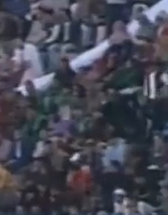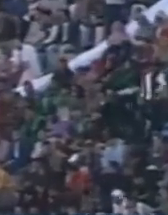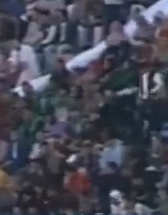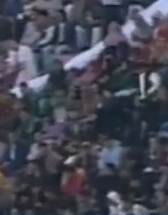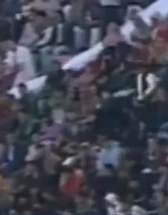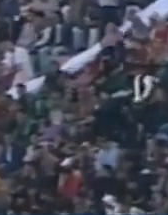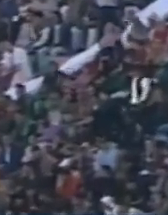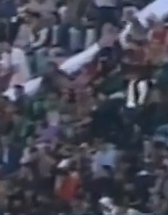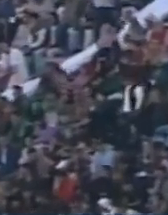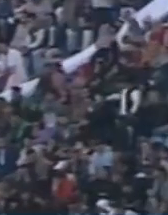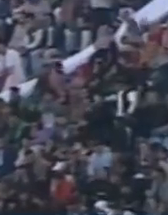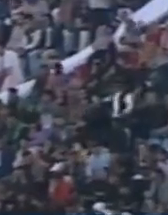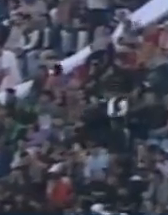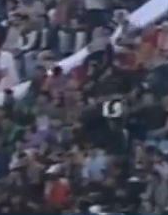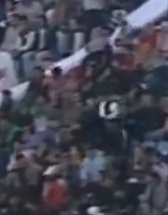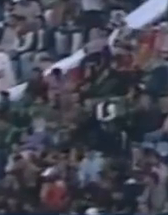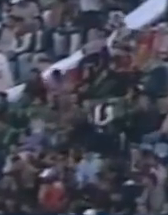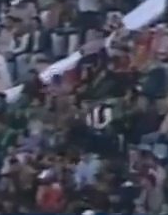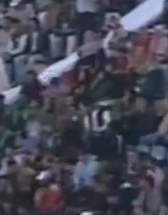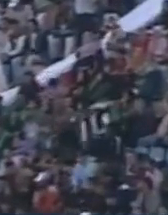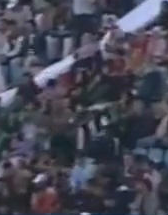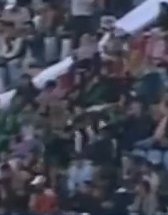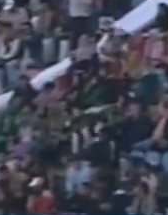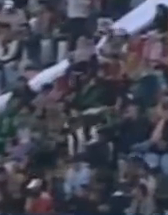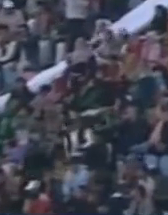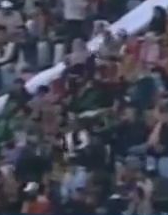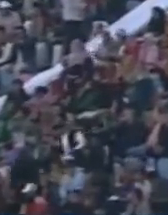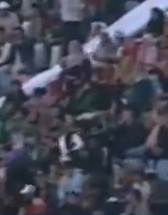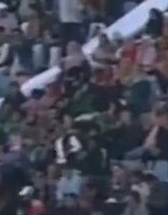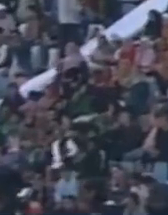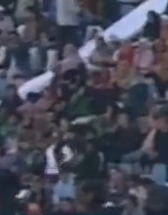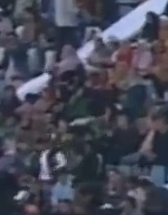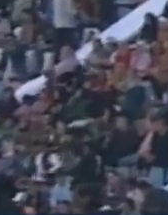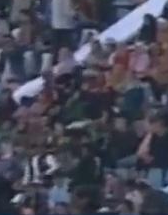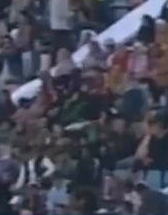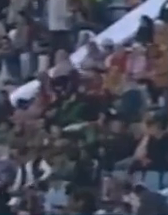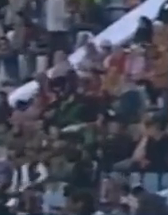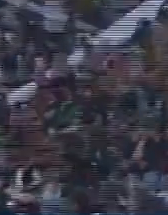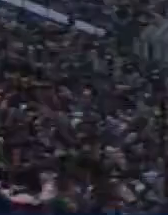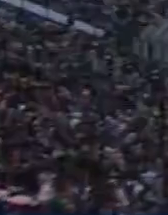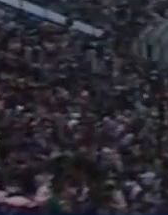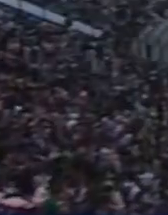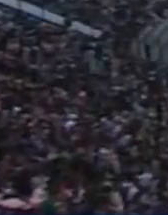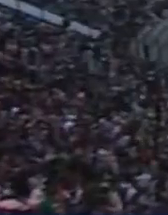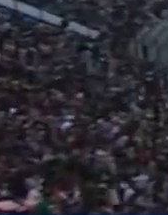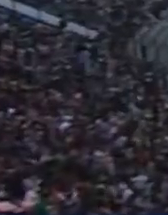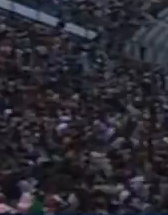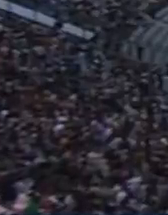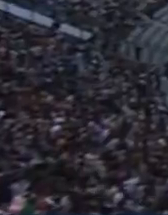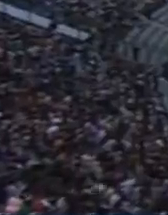تاريخ جي بعدها حالة نادرة بالجمال صعب